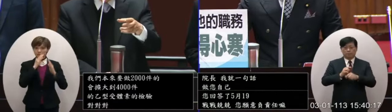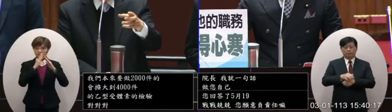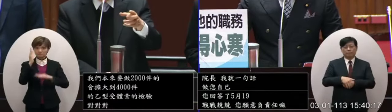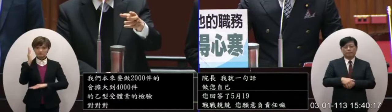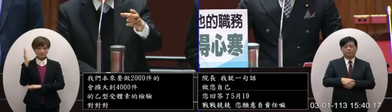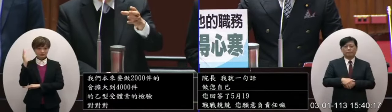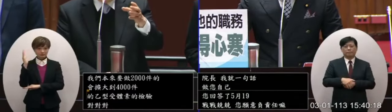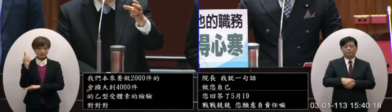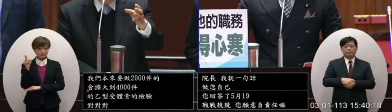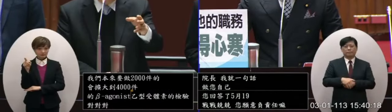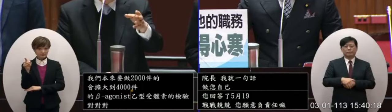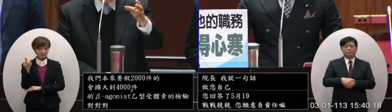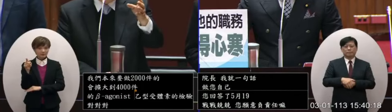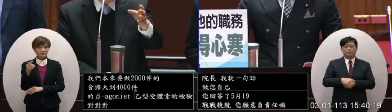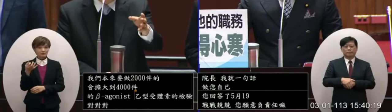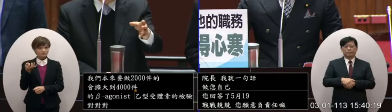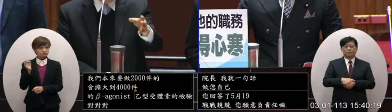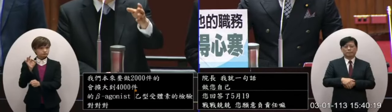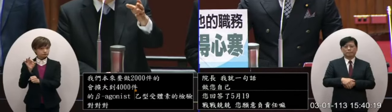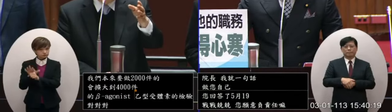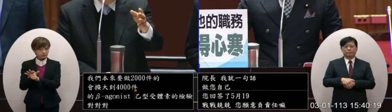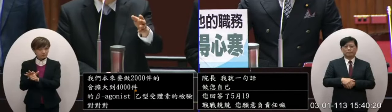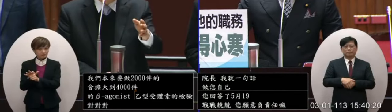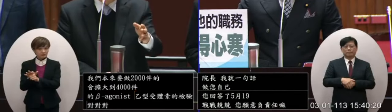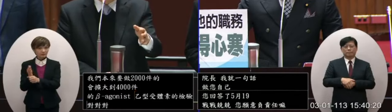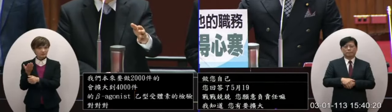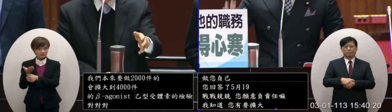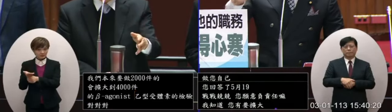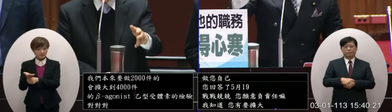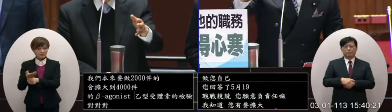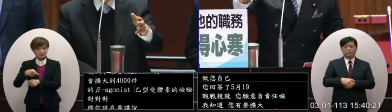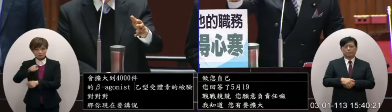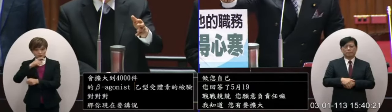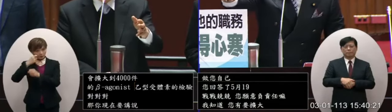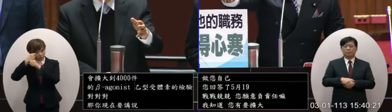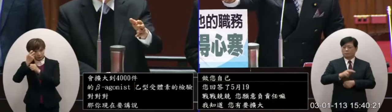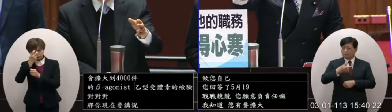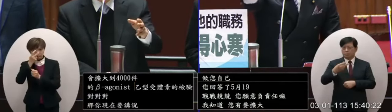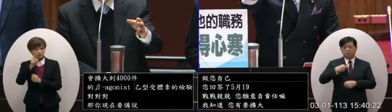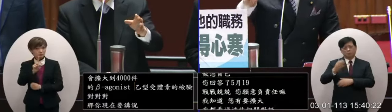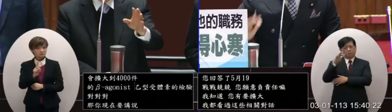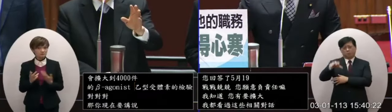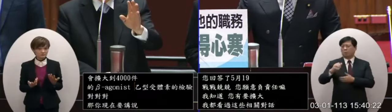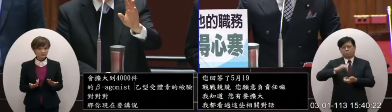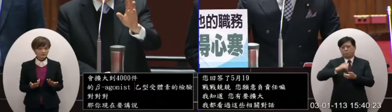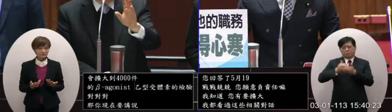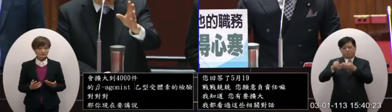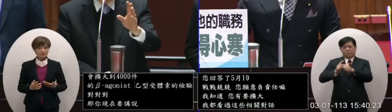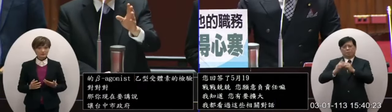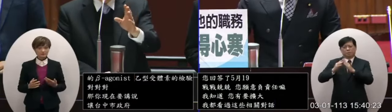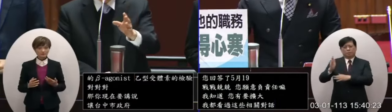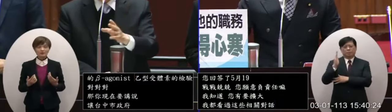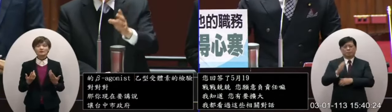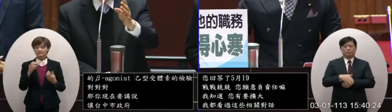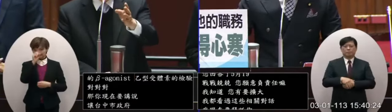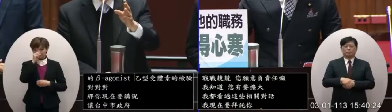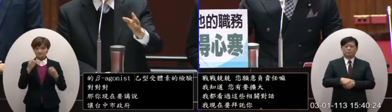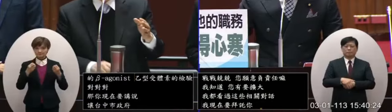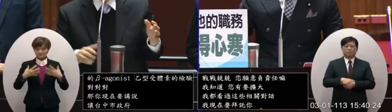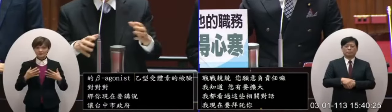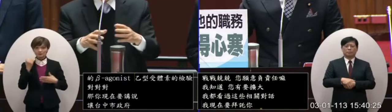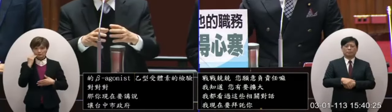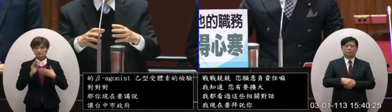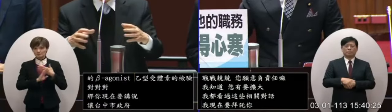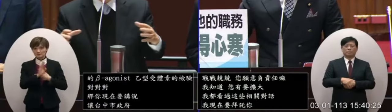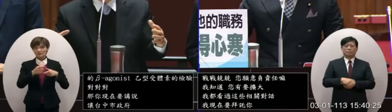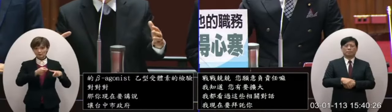政府给经费要给补助台中市政府去做什么检验， 或者是其他公部门，没有一定要给台中市政府。 没问题，那其他公部